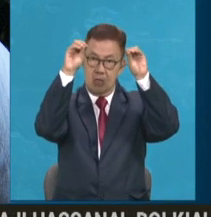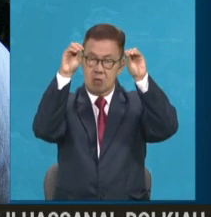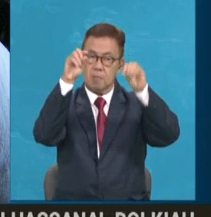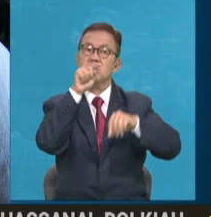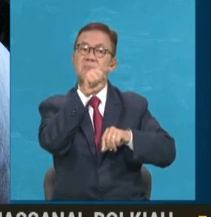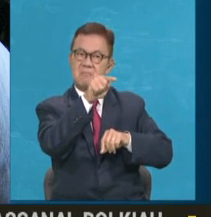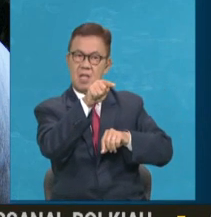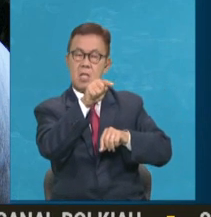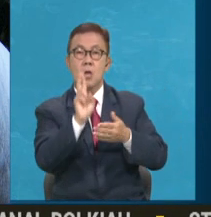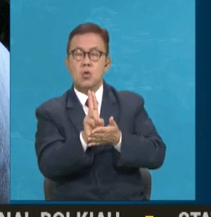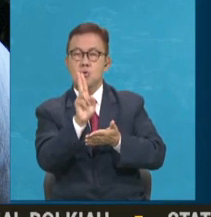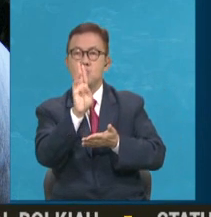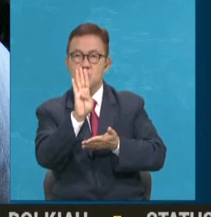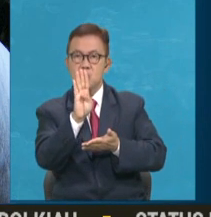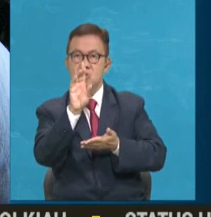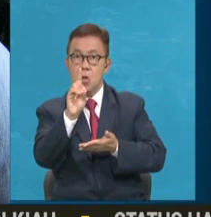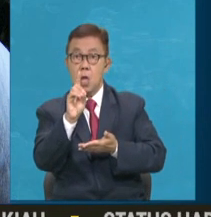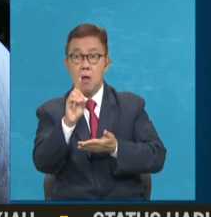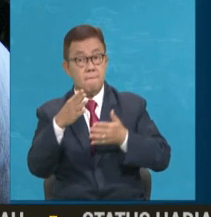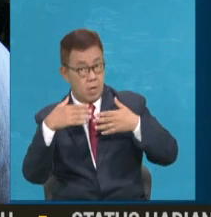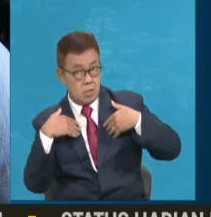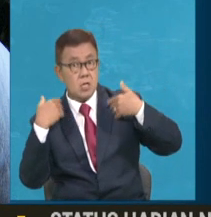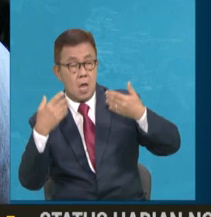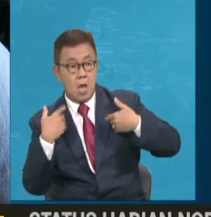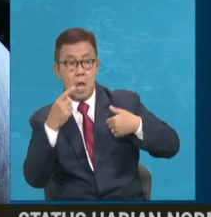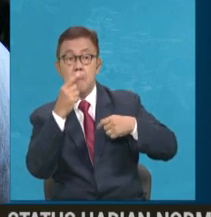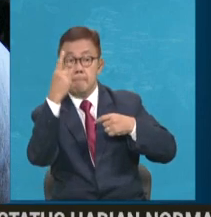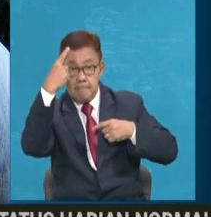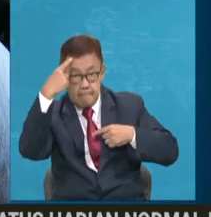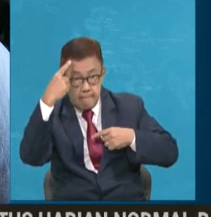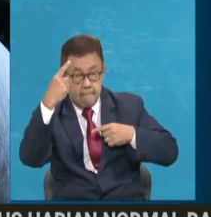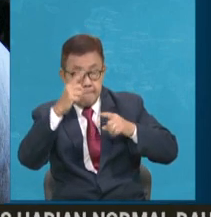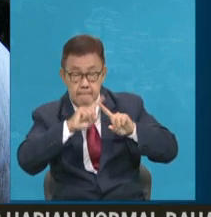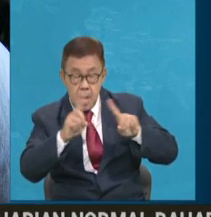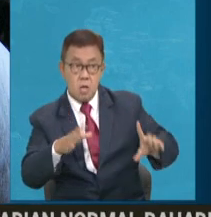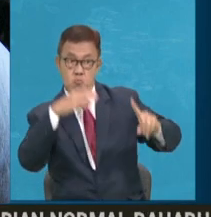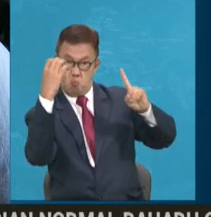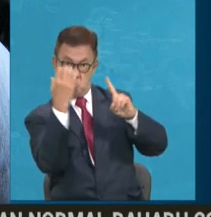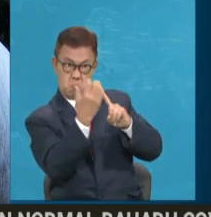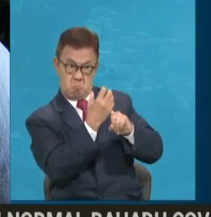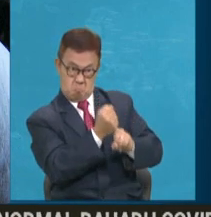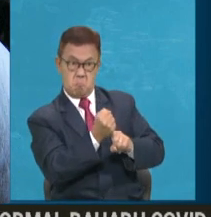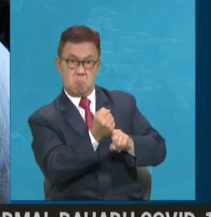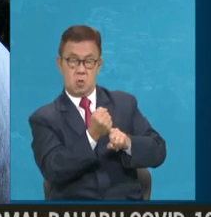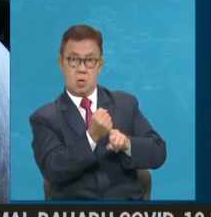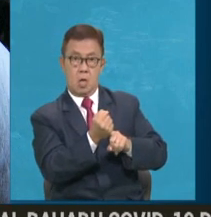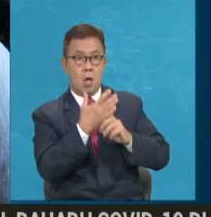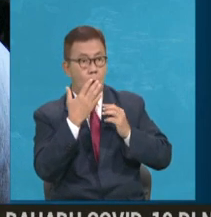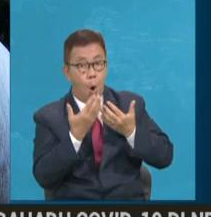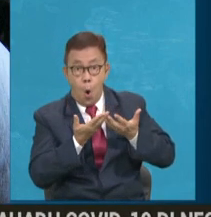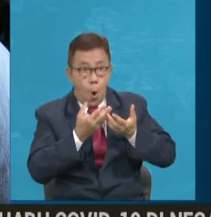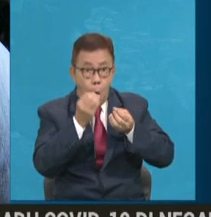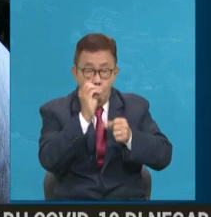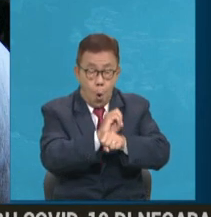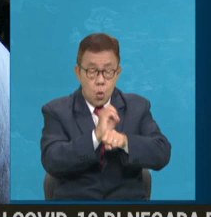University yang agak baru Ia juga merupakan satu pencapaian membanggakan untuk bergerak pantas kehadapan di tengah-tengah